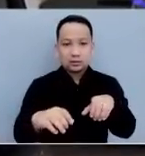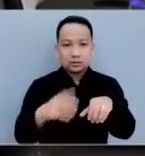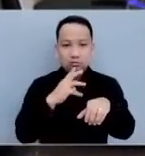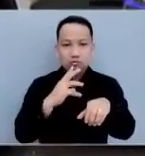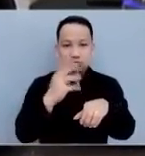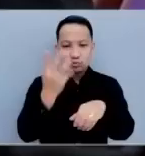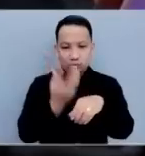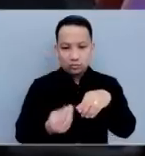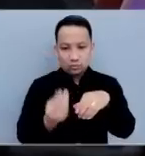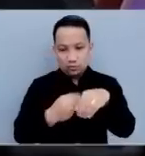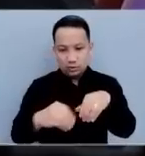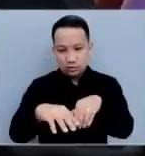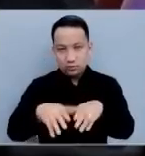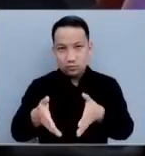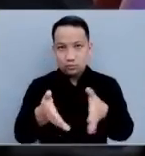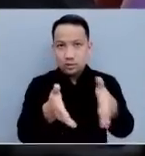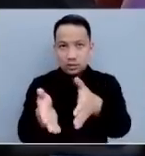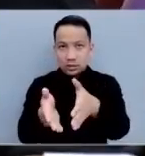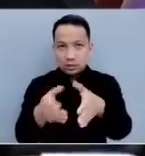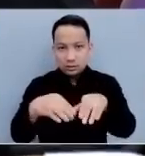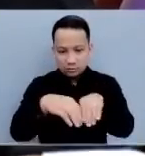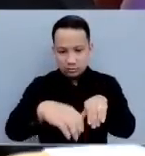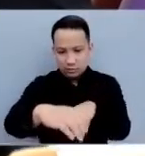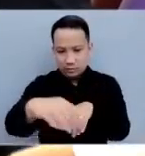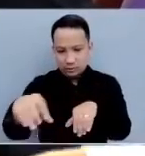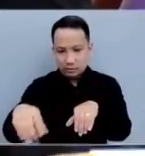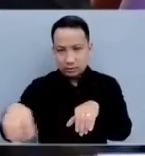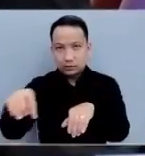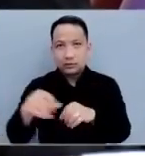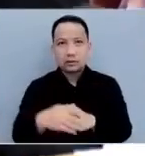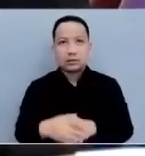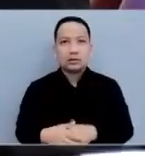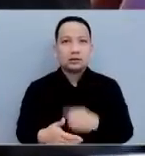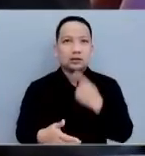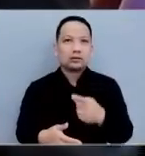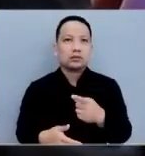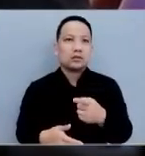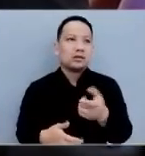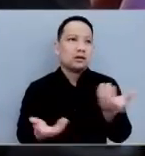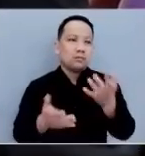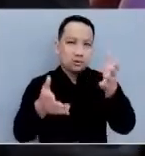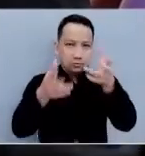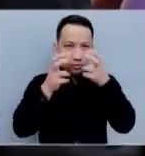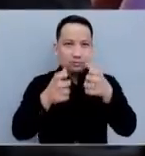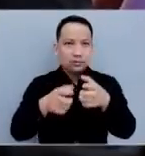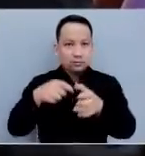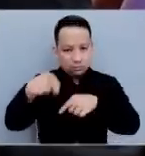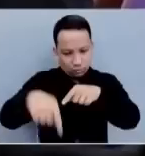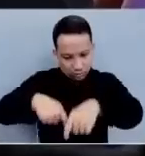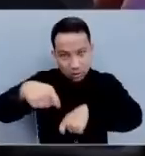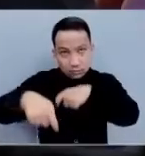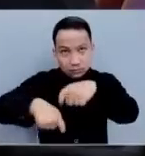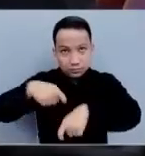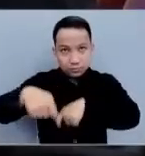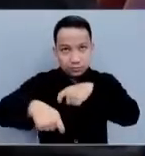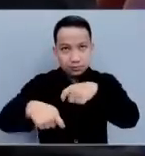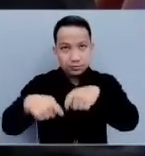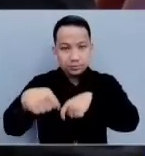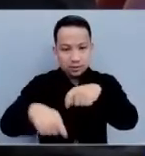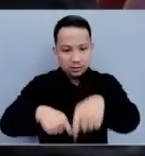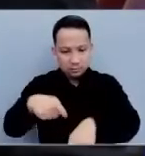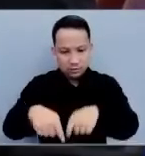focus namin ngayon is sa hukayin yon at palaliman. Nang sa ganun, makabawas dun sa